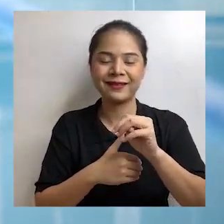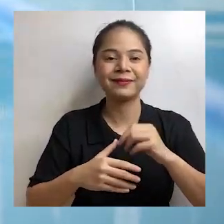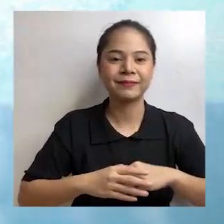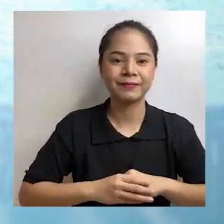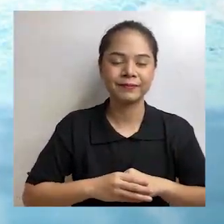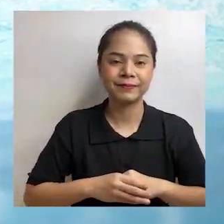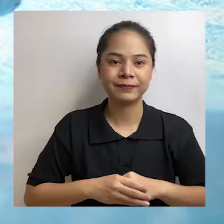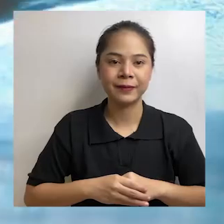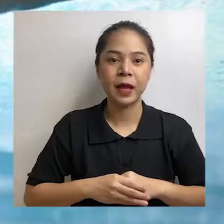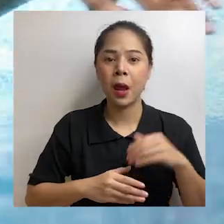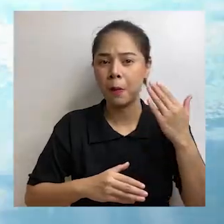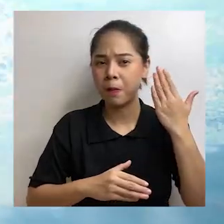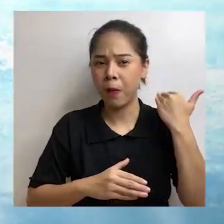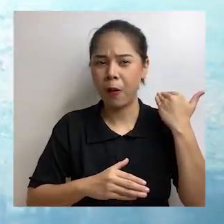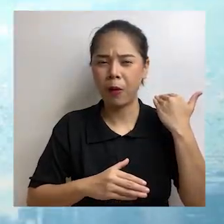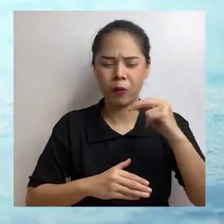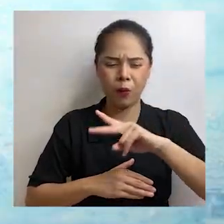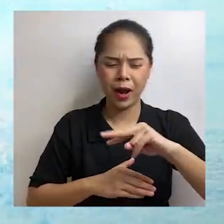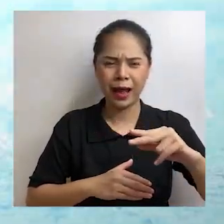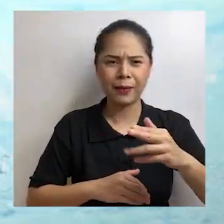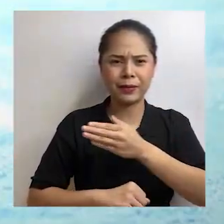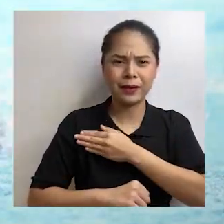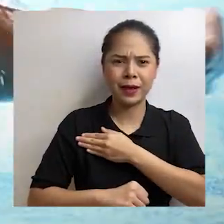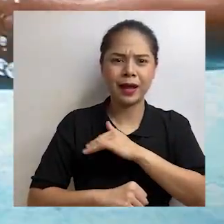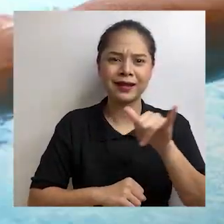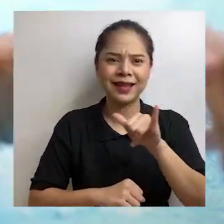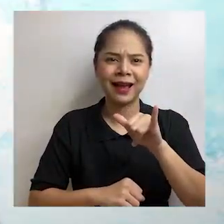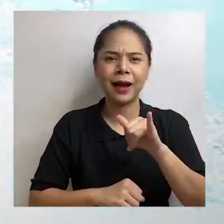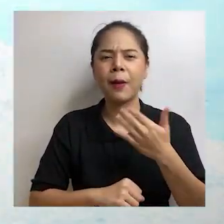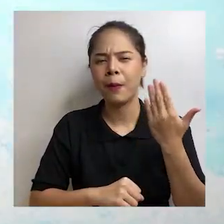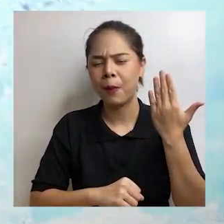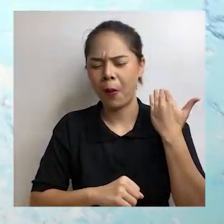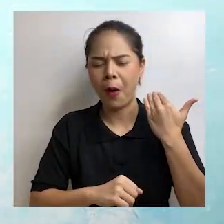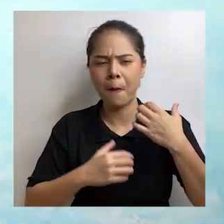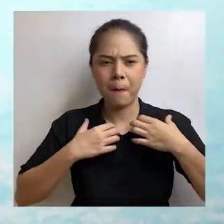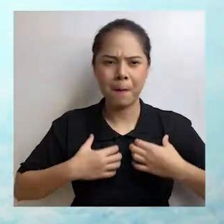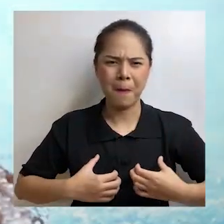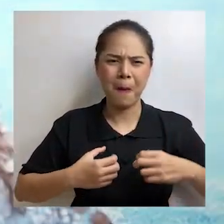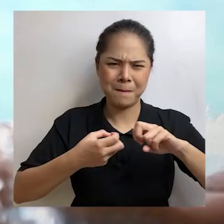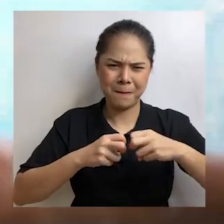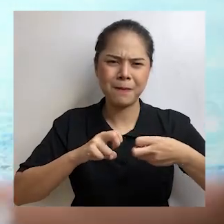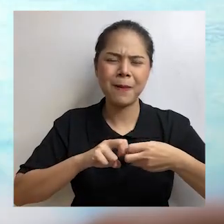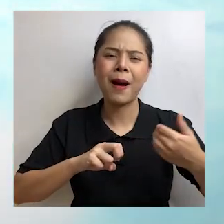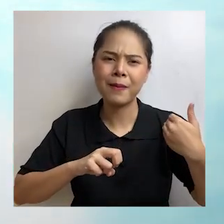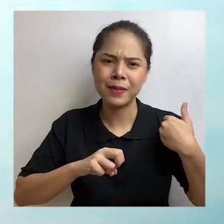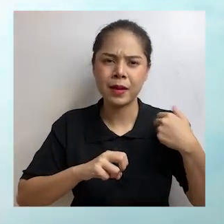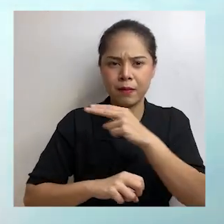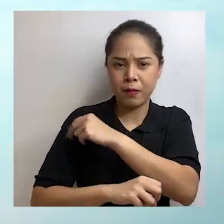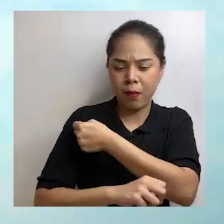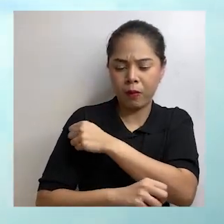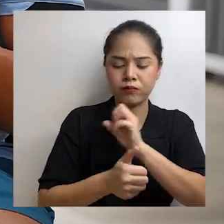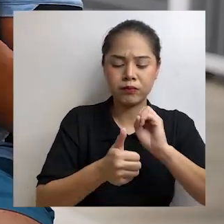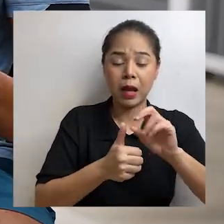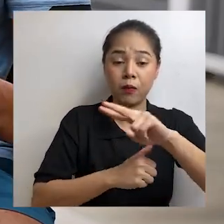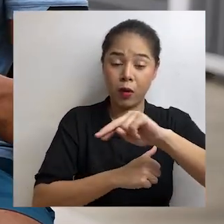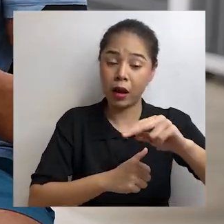ก่อนที่จะมาเป็นนักกีฬาว่ายน้ํานะครับตอนแรกก็จะเป็นโรคเกี่ยวกับปอดอักเสบนะครับผมทีเนี้ยหมอก็บอกว่าลองไปว่ายน้ําดูมั้ย